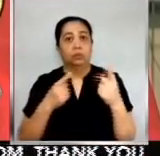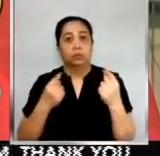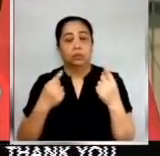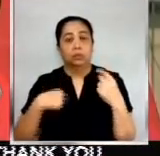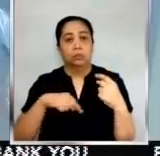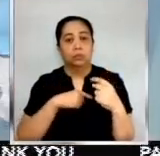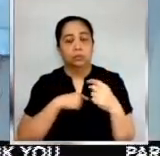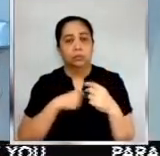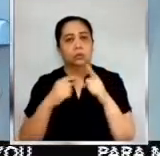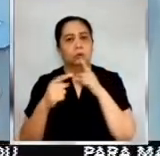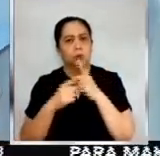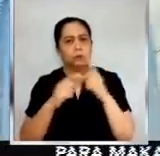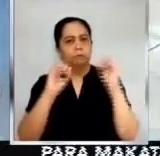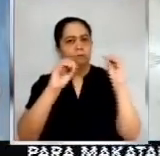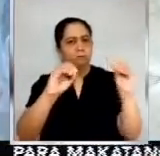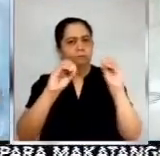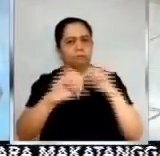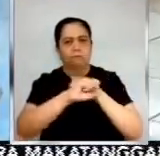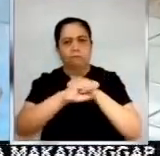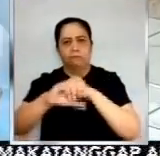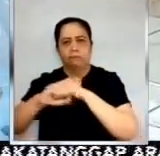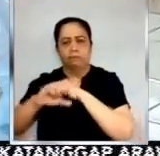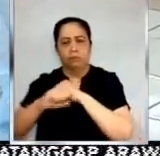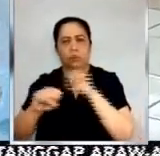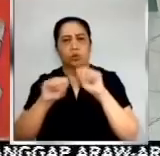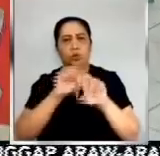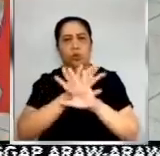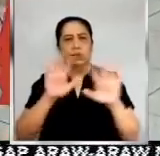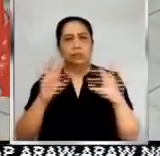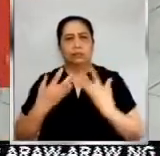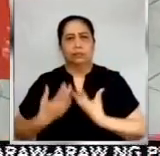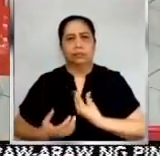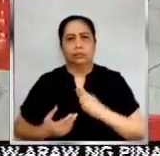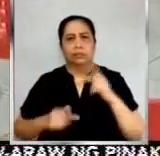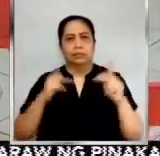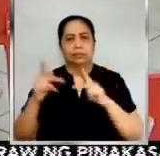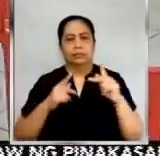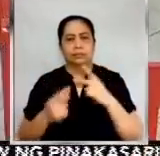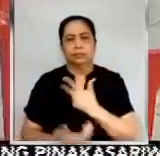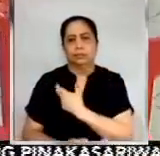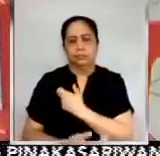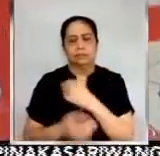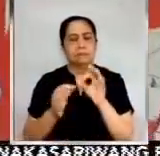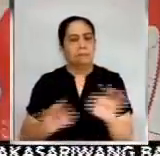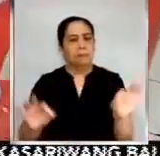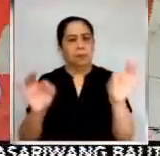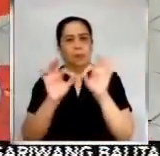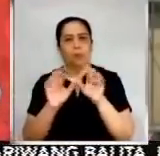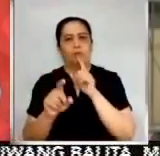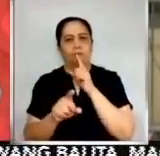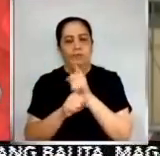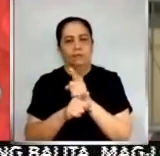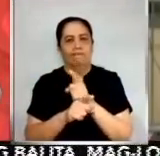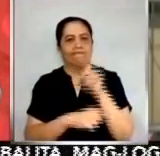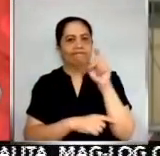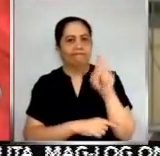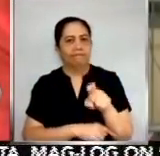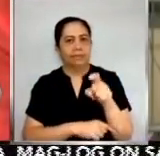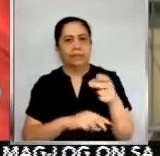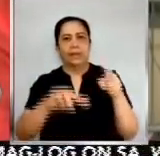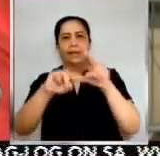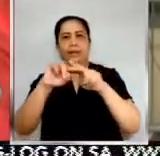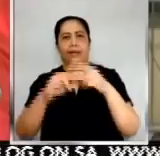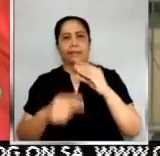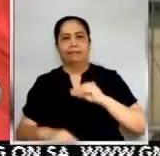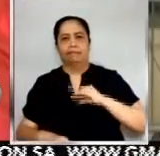education campaign para mawala ho yung takot ng tao sa bakunan. Malaking factors talaga dito. Kailangan tumaas yung tiwala